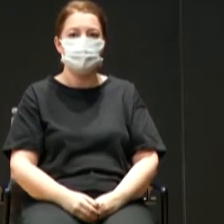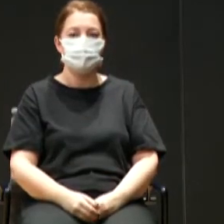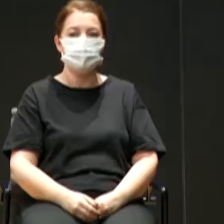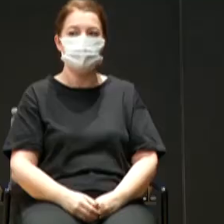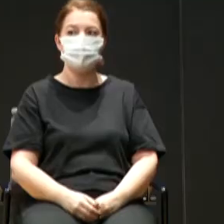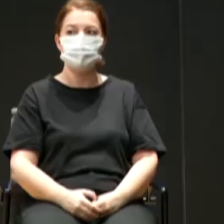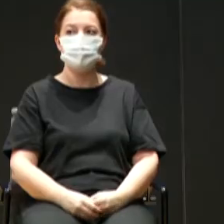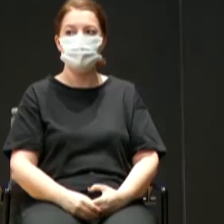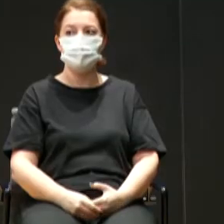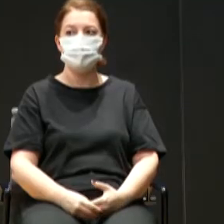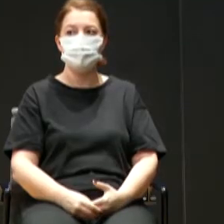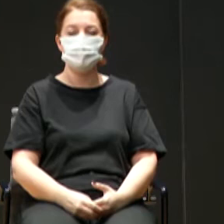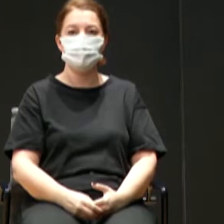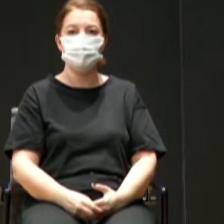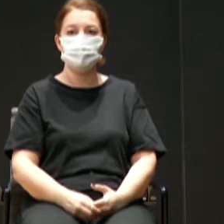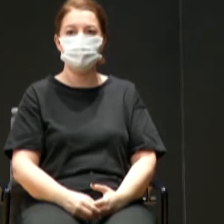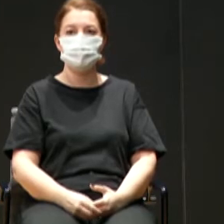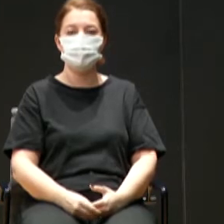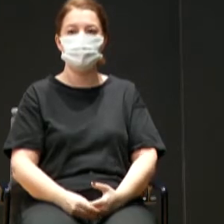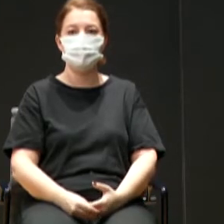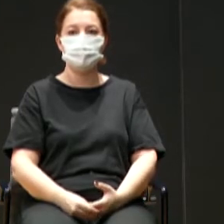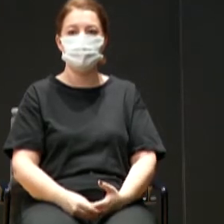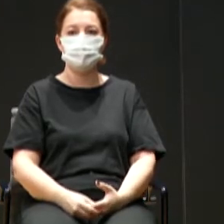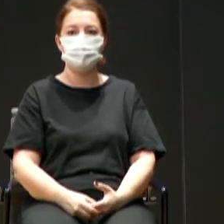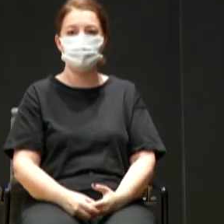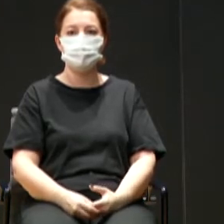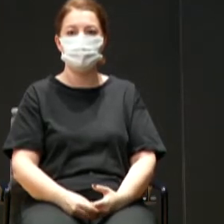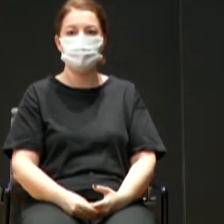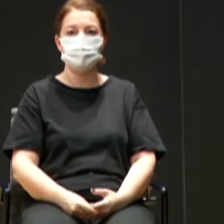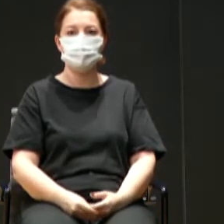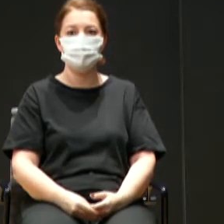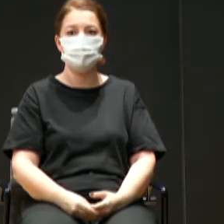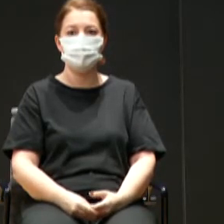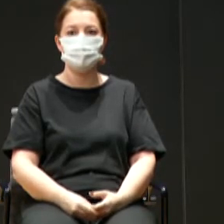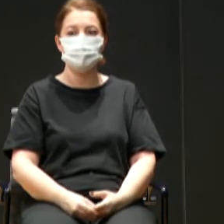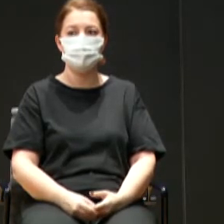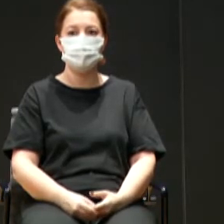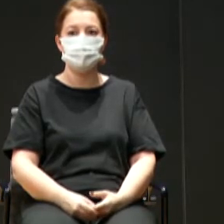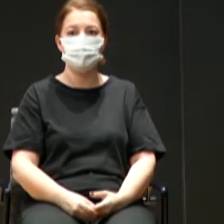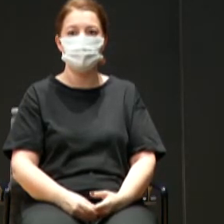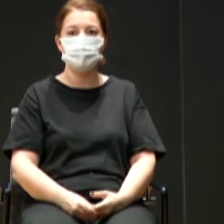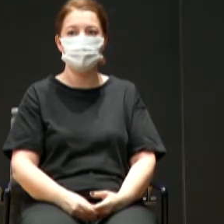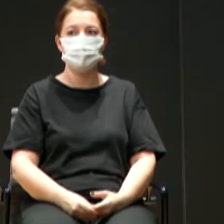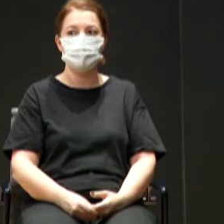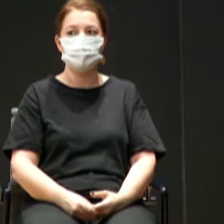Evet. Neşet Bey, Neşet Bey'den sonra alsanız. Buyurun Mülen Bey.